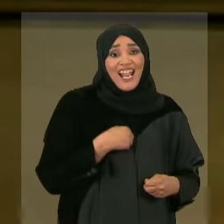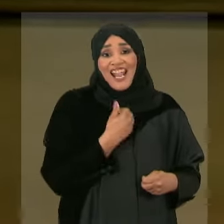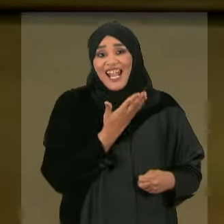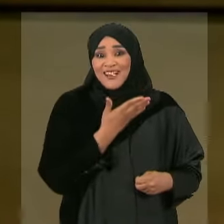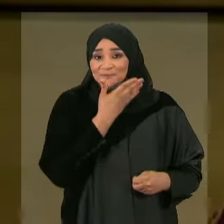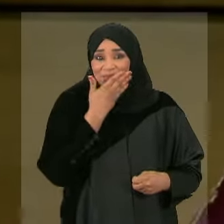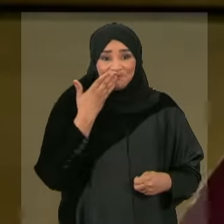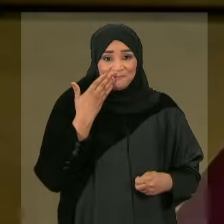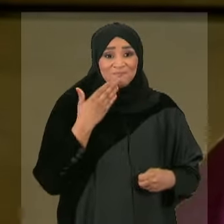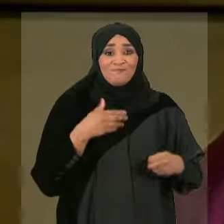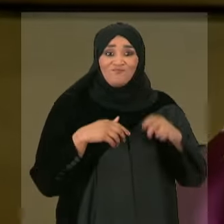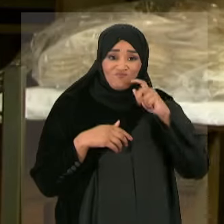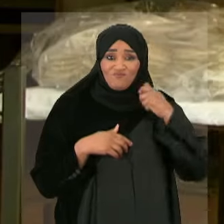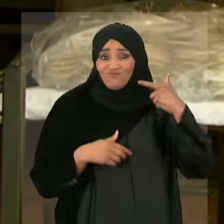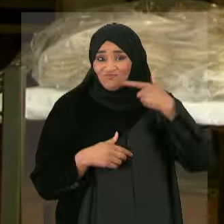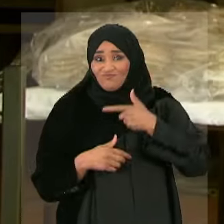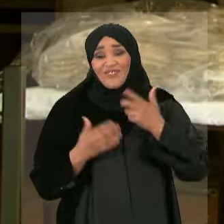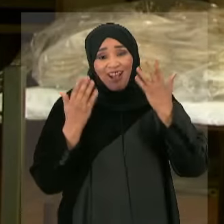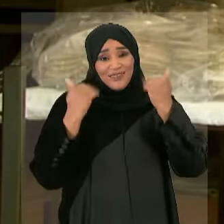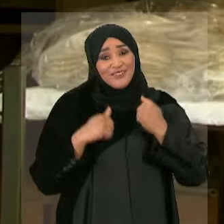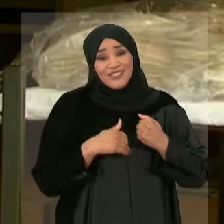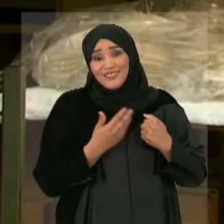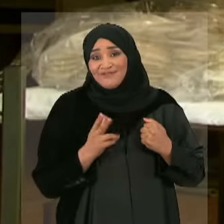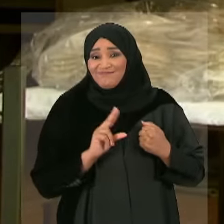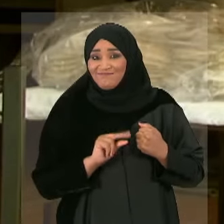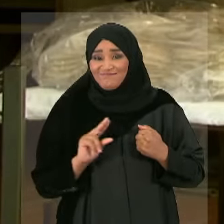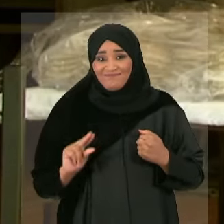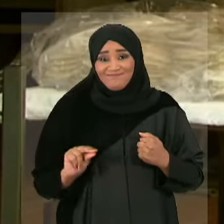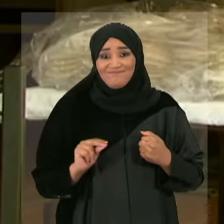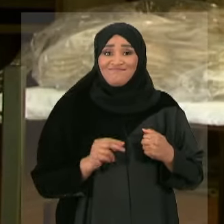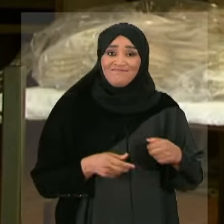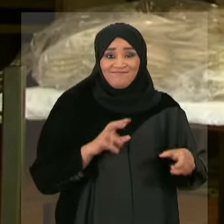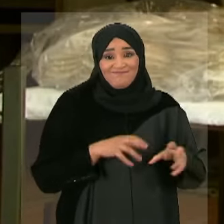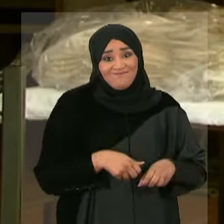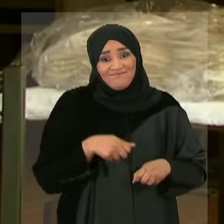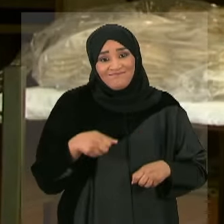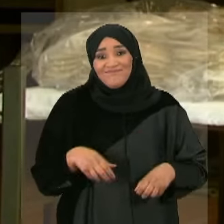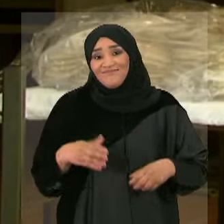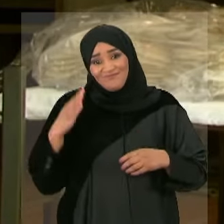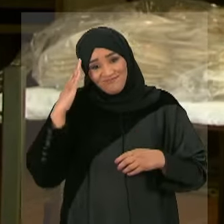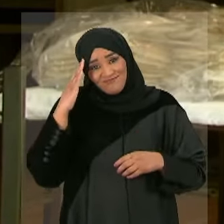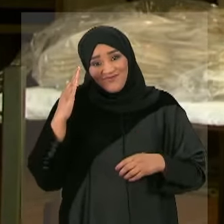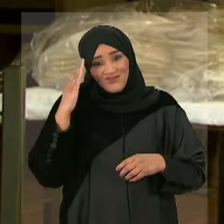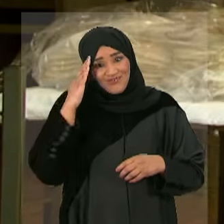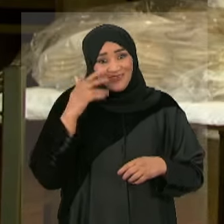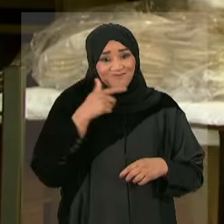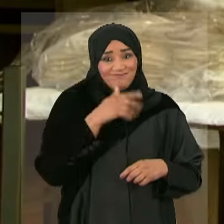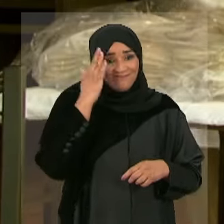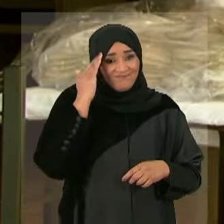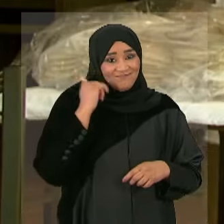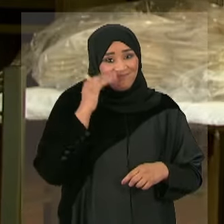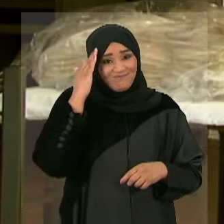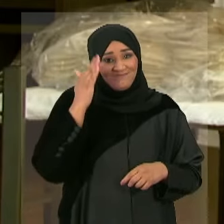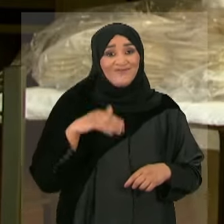وانت بخير. استنى تحط لك اياهم بظرف كبير احسن مشان تخليهم يا الله. تفضل يا محمد. كيف عليك؟ انت بخير، ينعاد علينا وعليك.